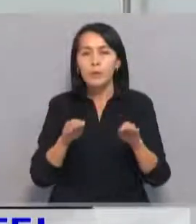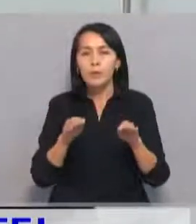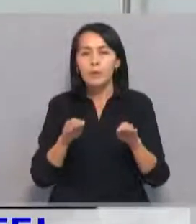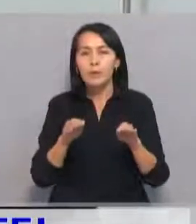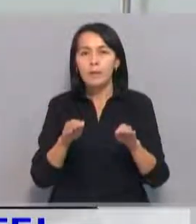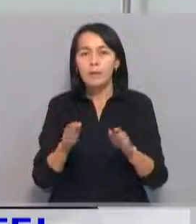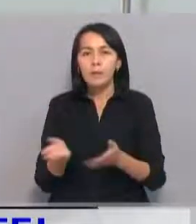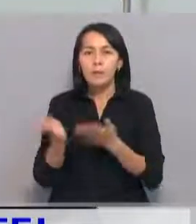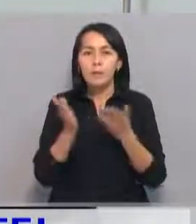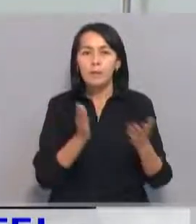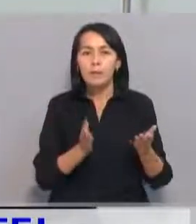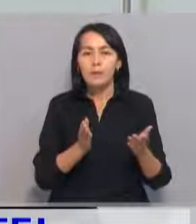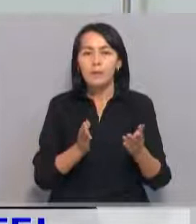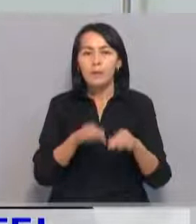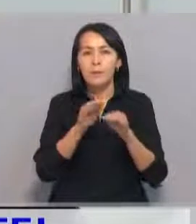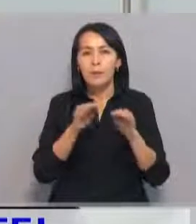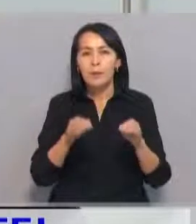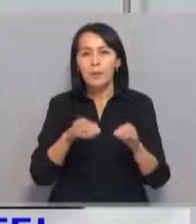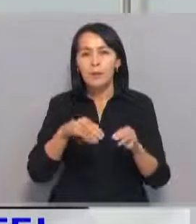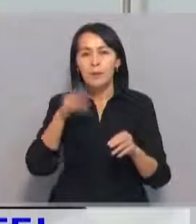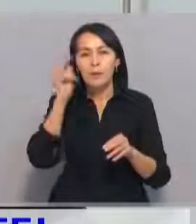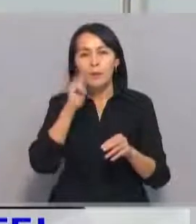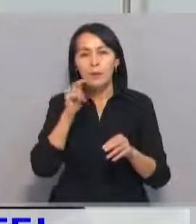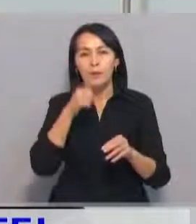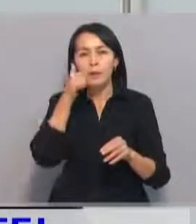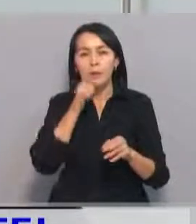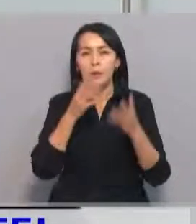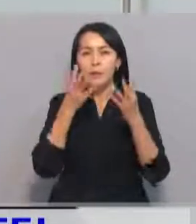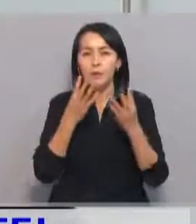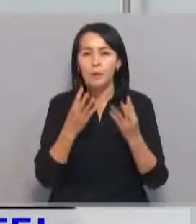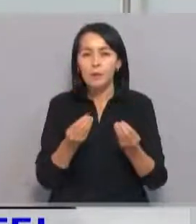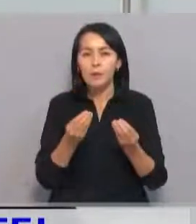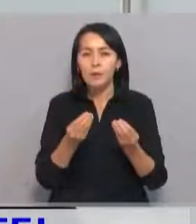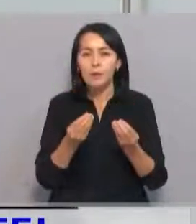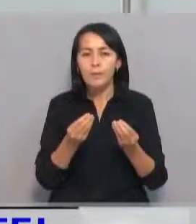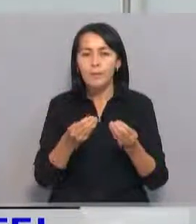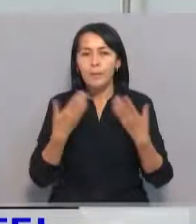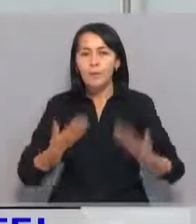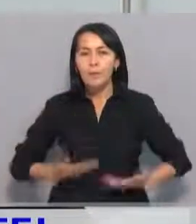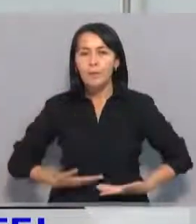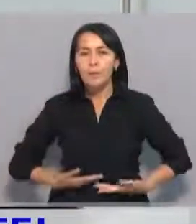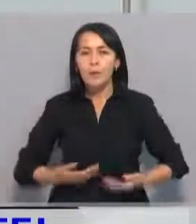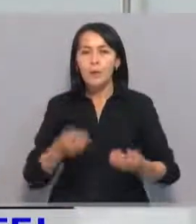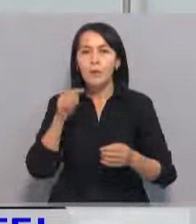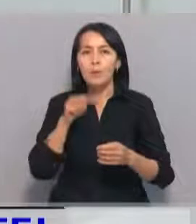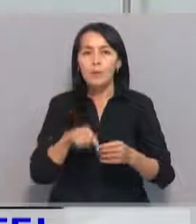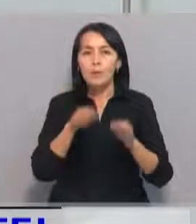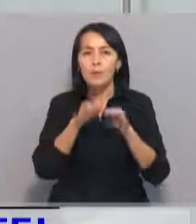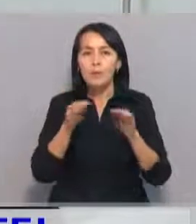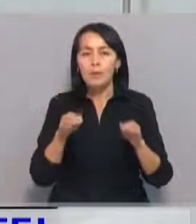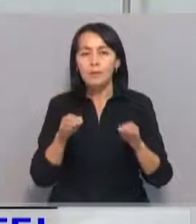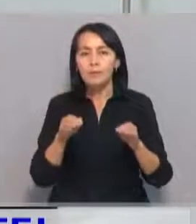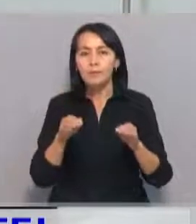әрбір ата-ана балаларының біліміне, ертеңгі алатын жаңағы өміріне, осы балалардың